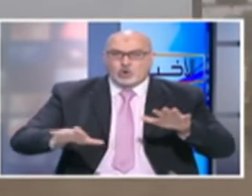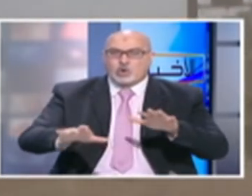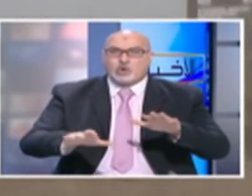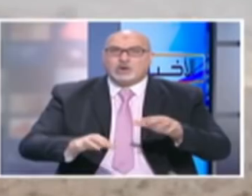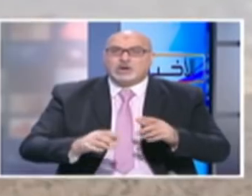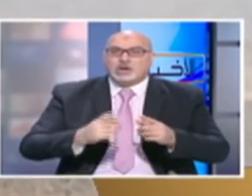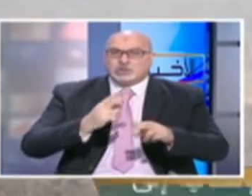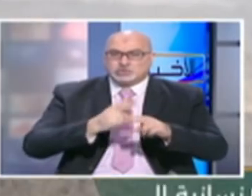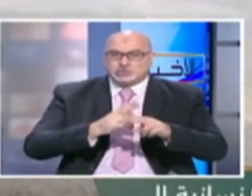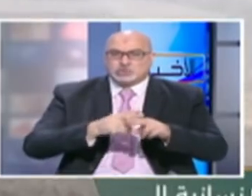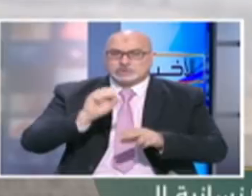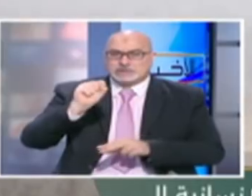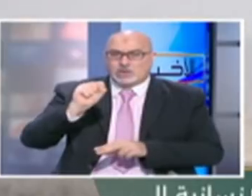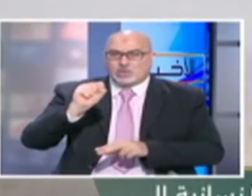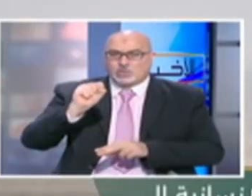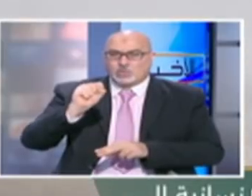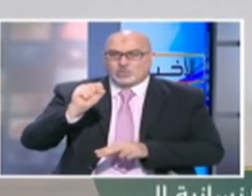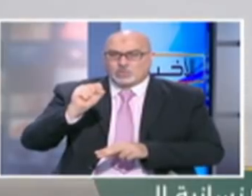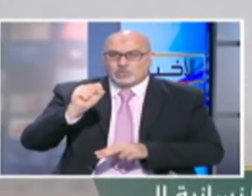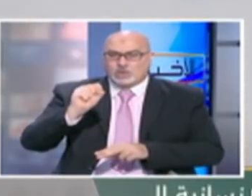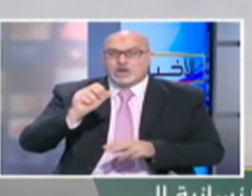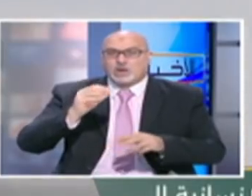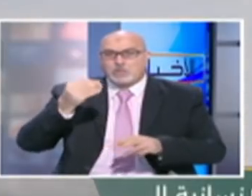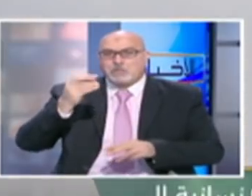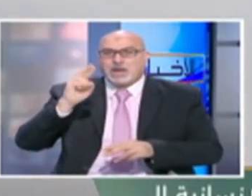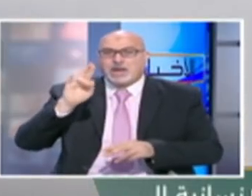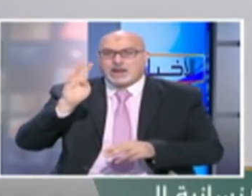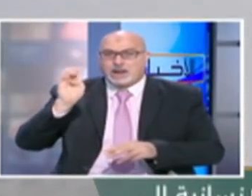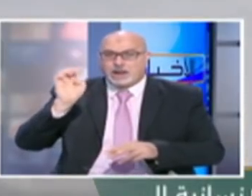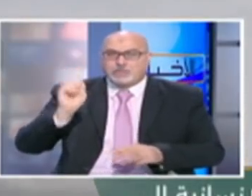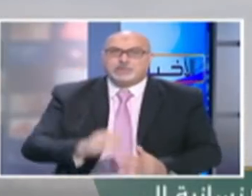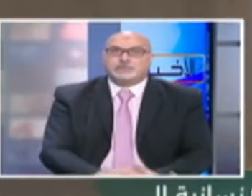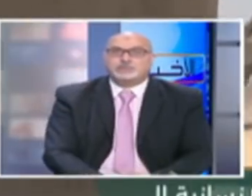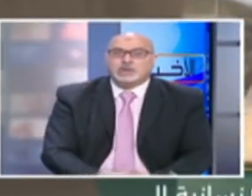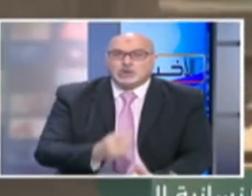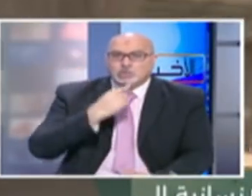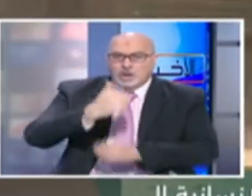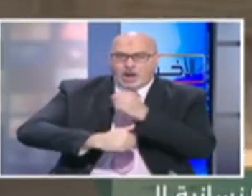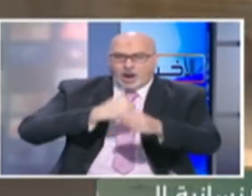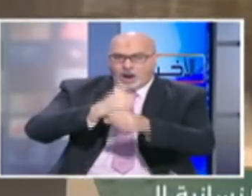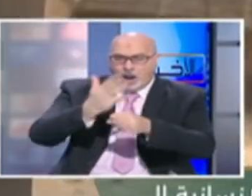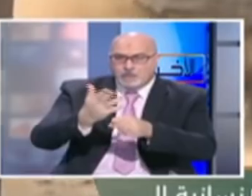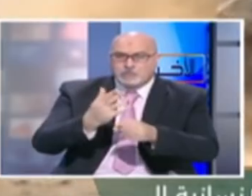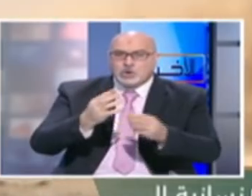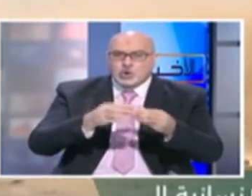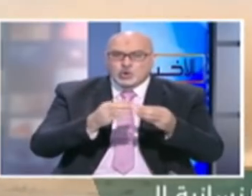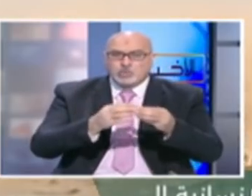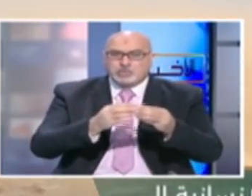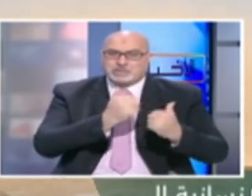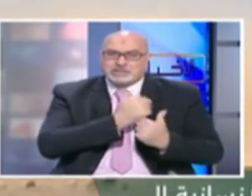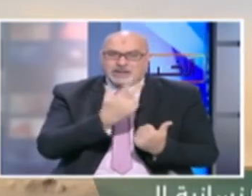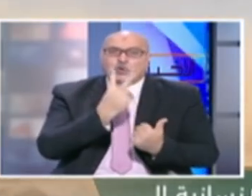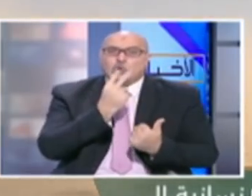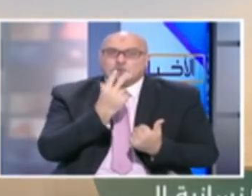بمديرية صرواح غرب محافظة مأرب. ومنذ أزيد من عام يحاول الحوثيون الاستيلاء